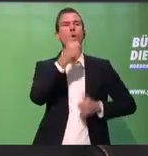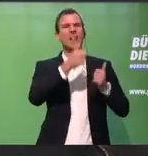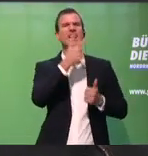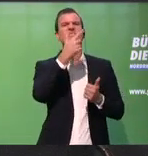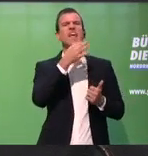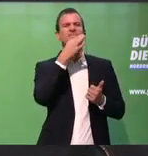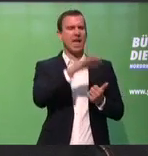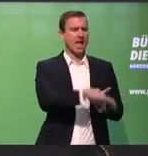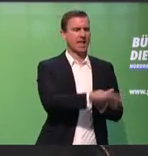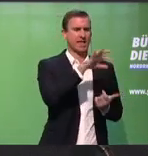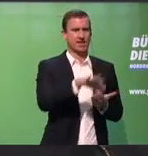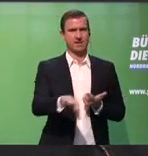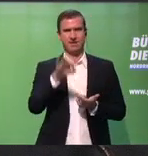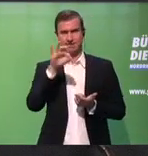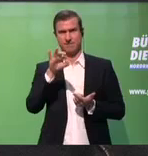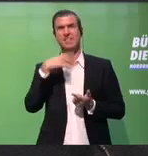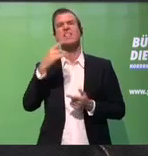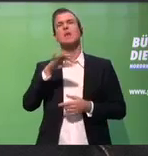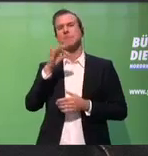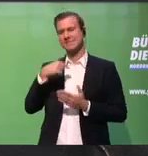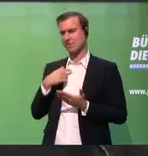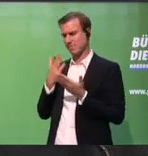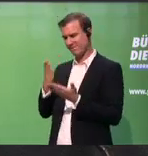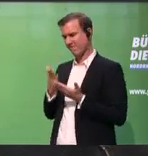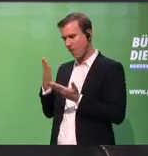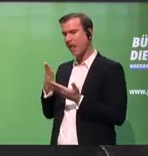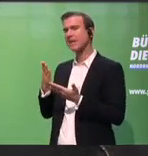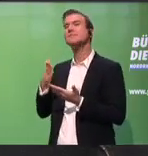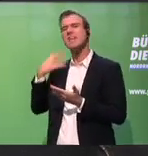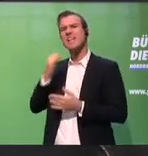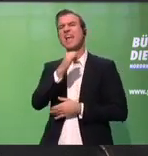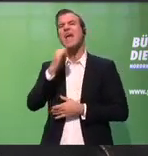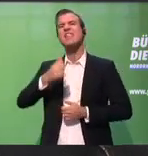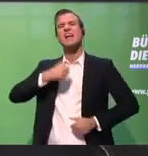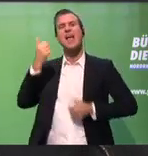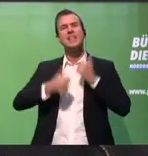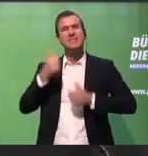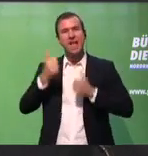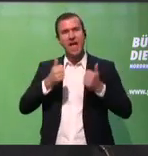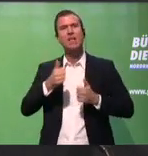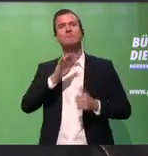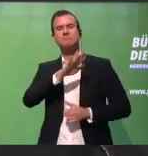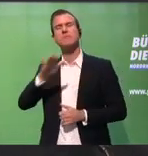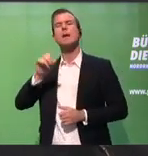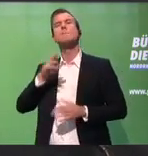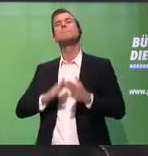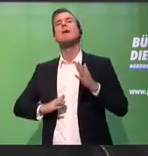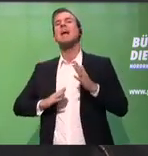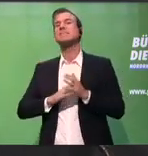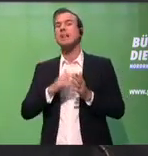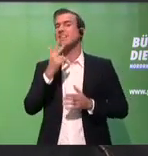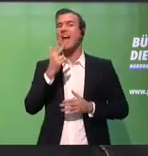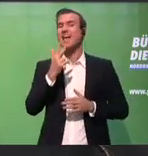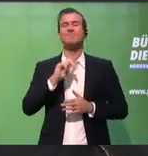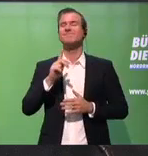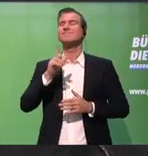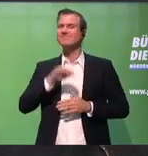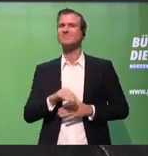Kandidatin, Kandidat, die dann vom Präsidium verlesen werden, und jeder Kandidat, jede Kandidatin dann maximal nicht 3,